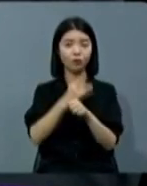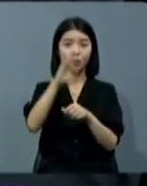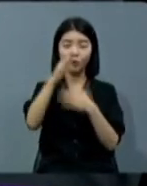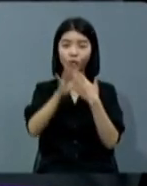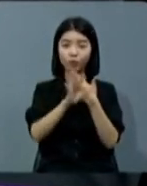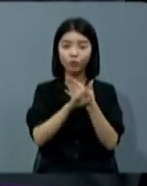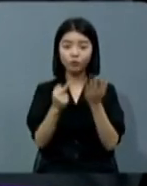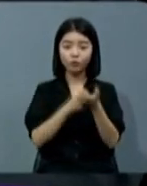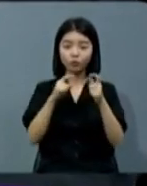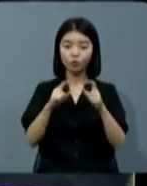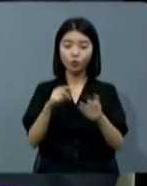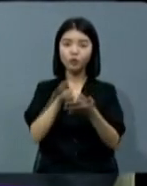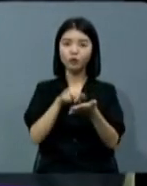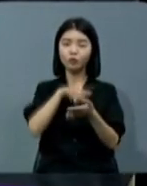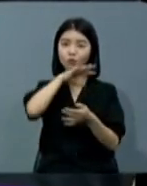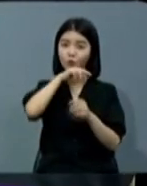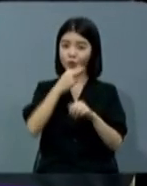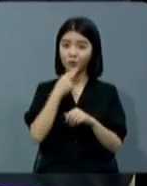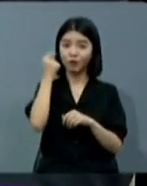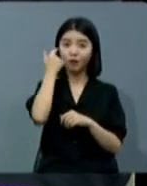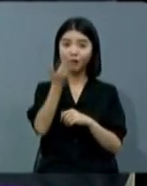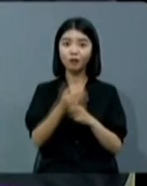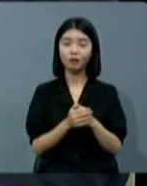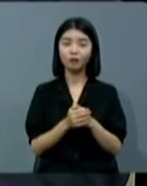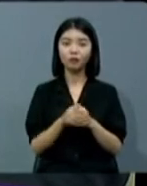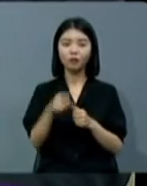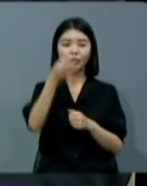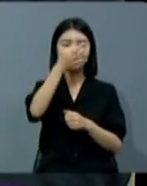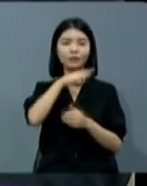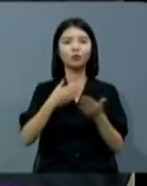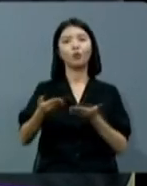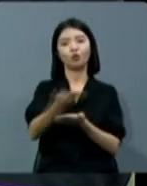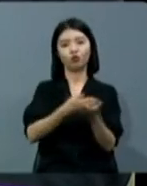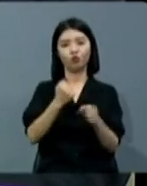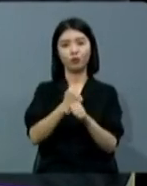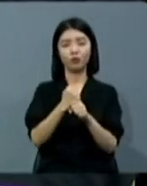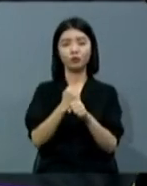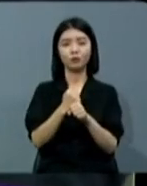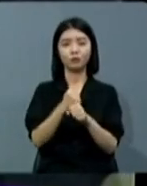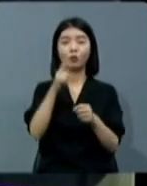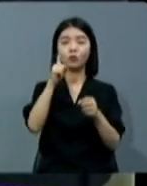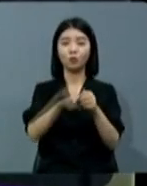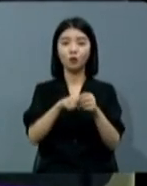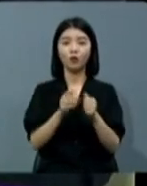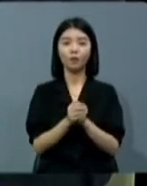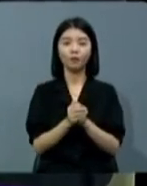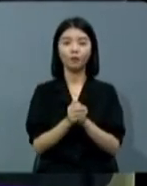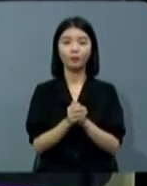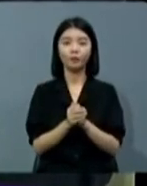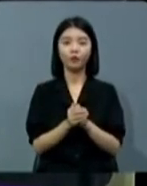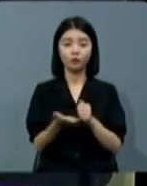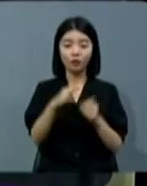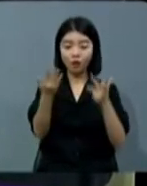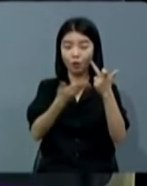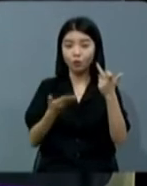되면 또 제주도에서는 반발하지 않겠습니까? 그게 이제 이익 공유제 하자는 그런 취지입니다. 그러면 강원도 폐광 지역에 아니 그러니까